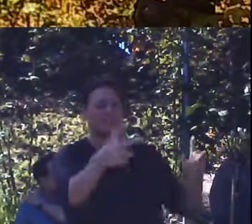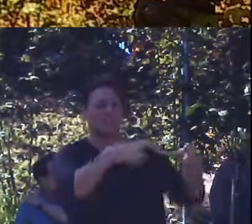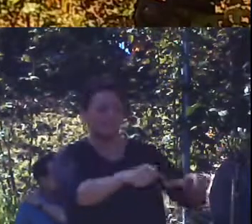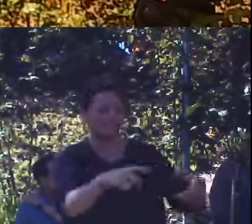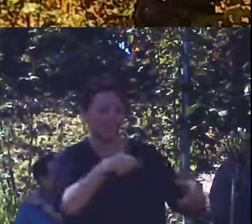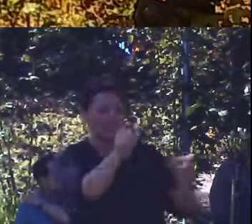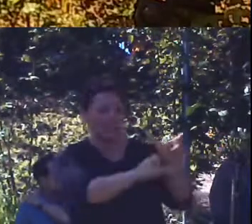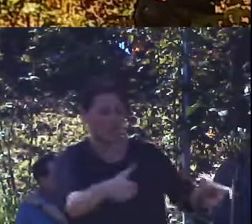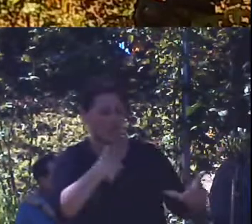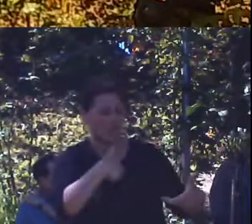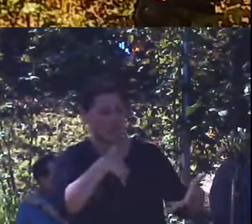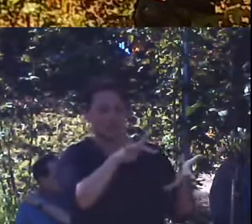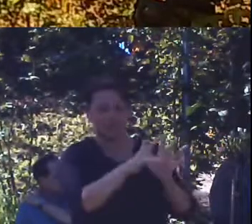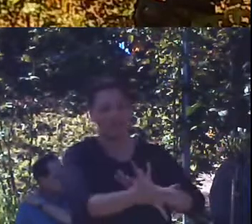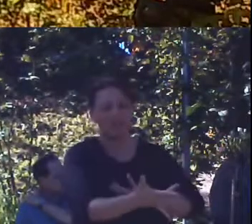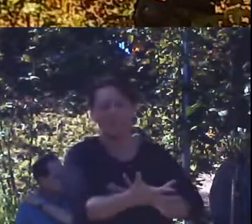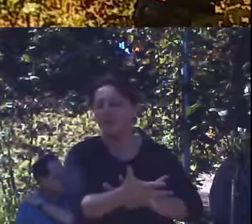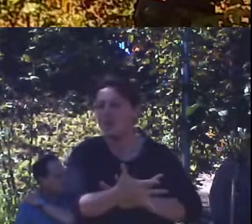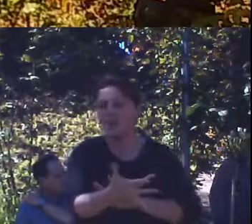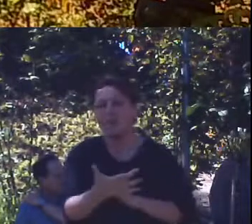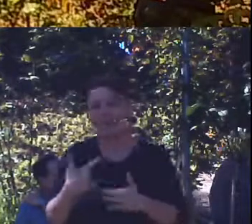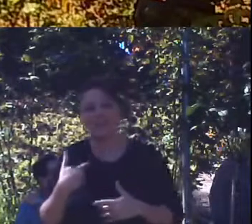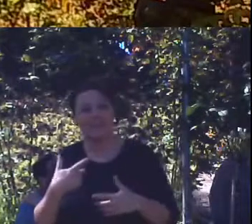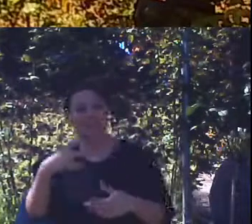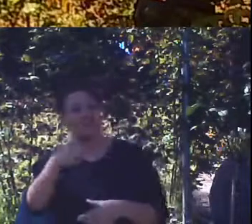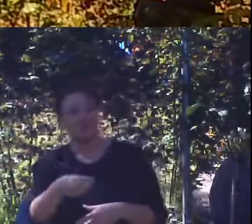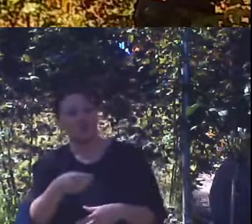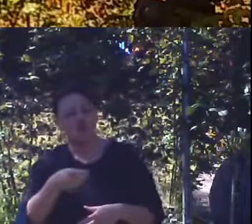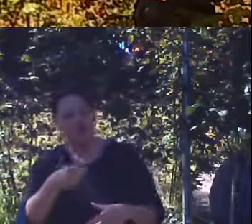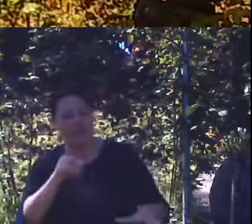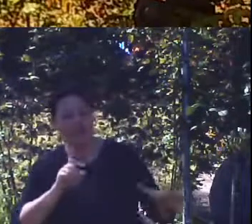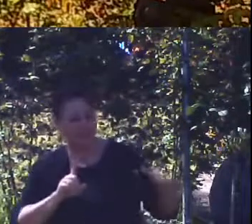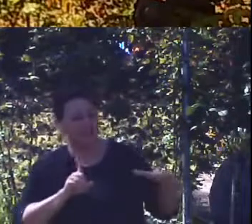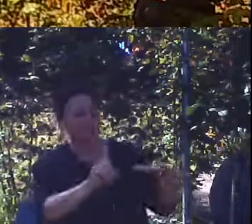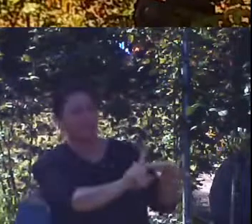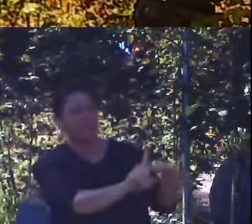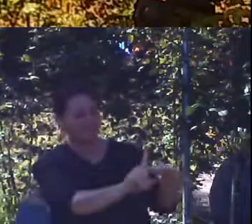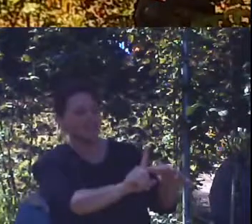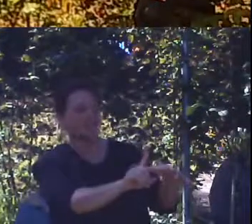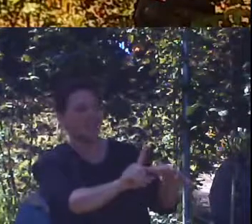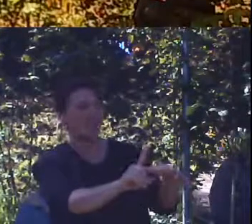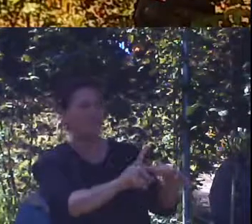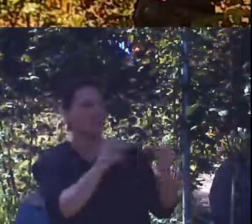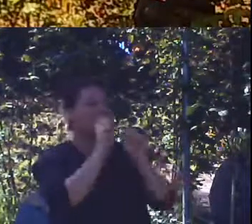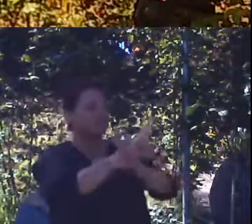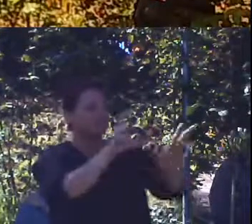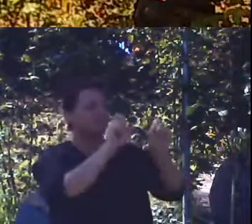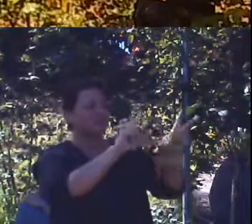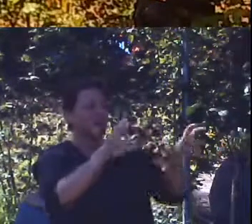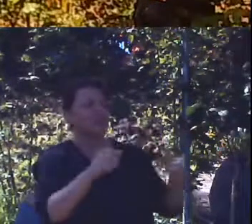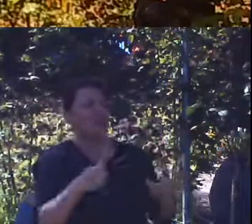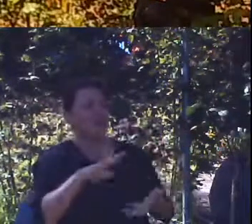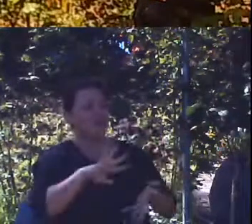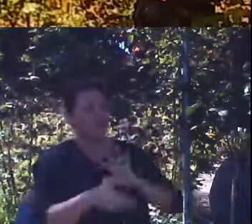zona a quelli di ninive potremmo dirla così cercate di capirmi bene